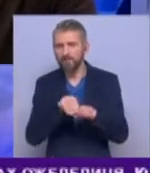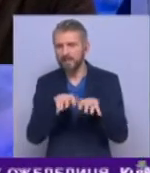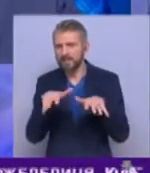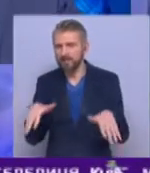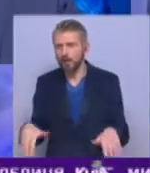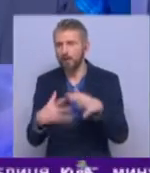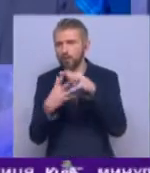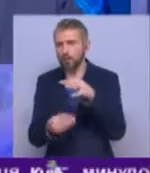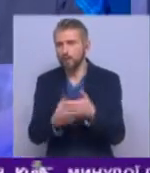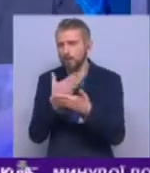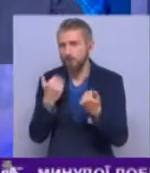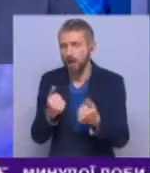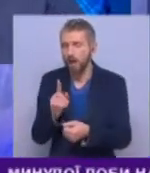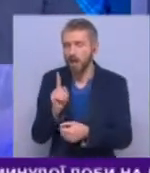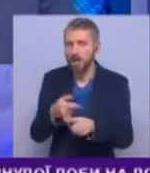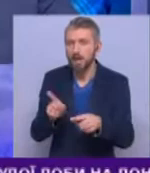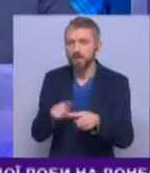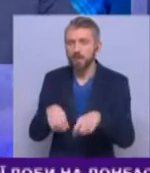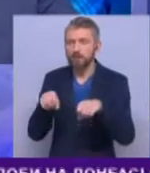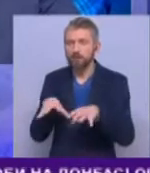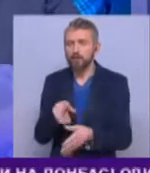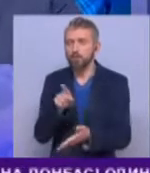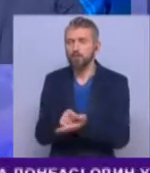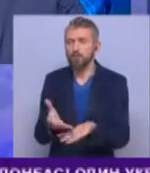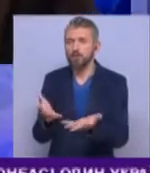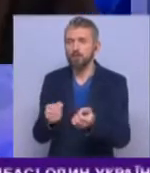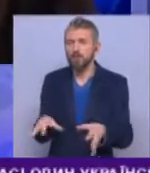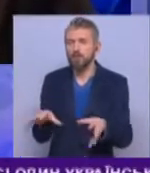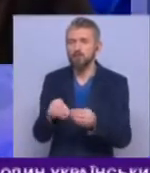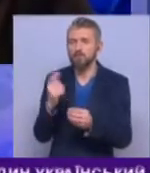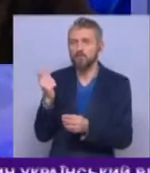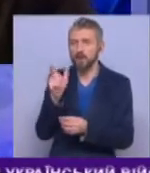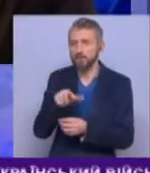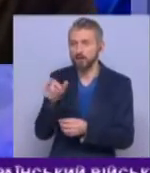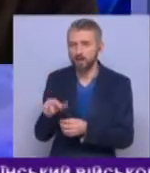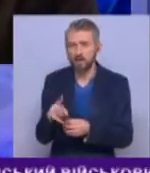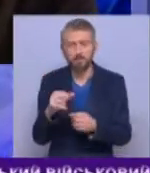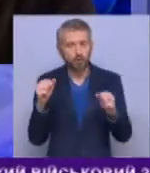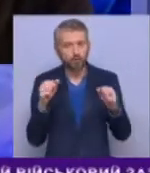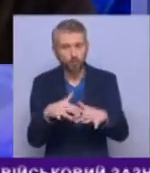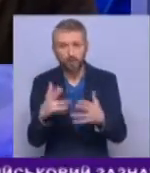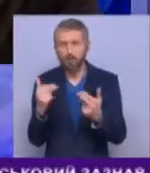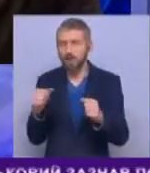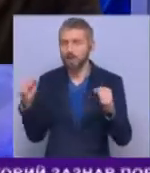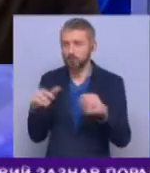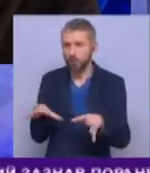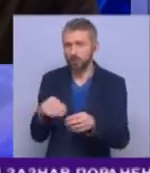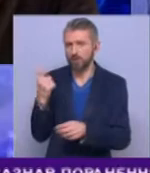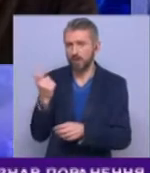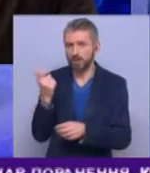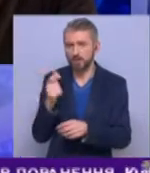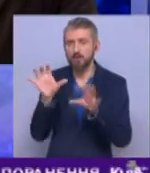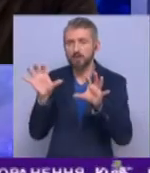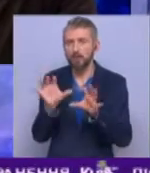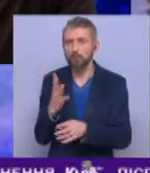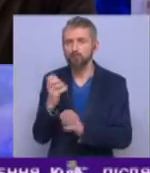більше не висять. Тобто, але це рішення повинні прийняти співвласники. На зборах. На зборах співвласників. Закон